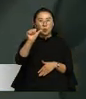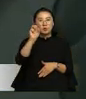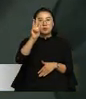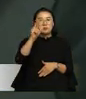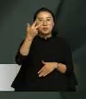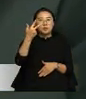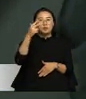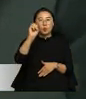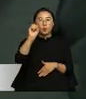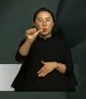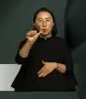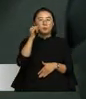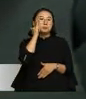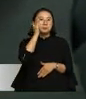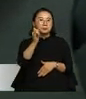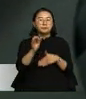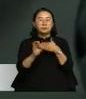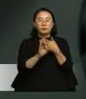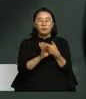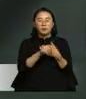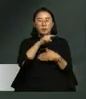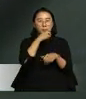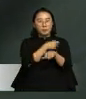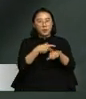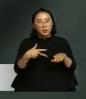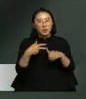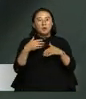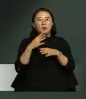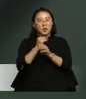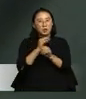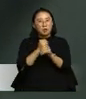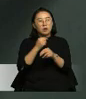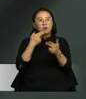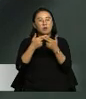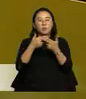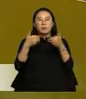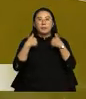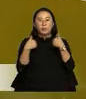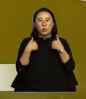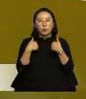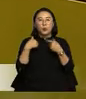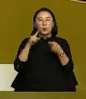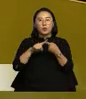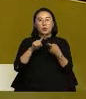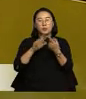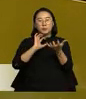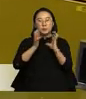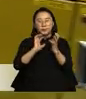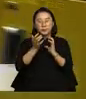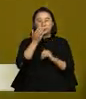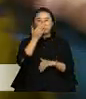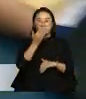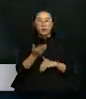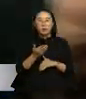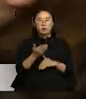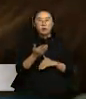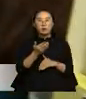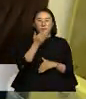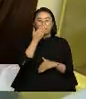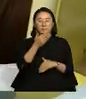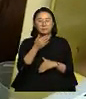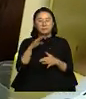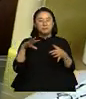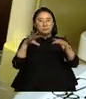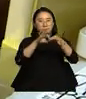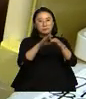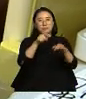1600-3705번입니다. 거기에 전화를 하시면 헌혈 일정 및 그런 뭐 협의가 필요하신 부분에 대해서 논의가 될수 있고, 또 관할 혈액원을